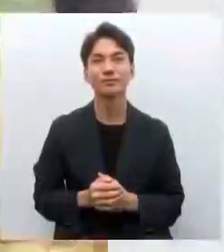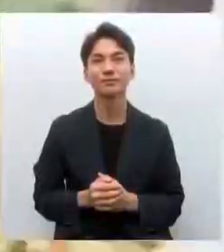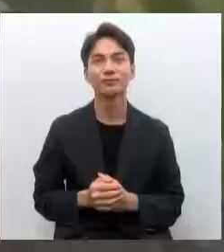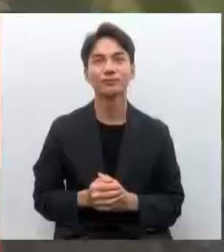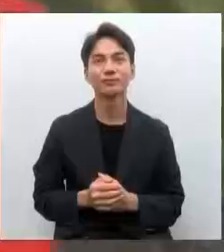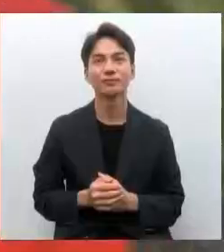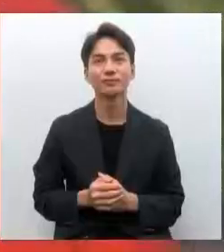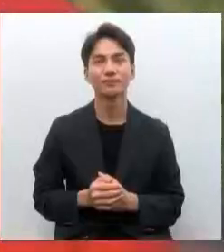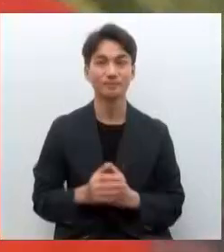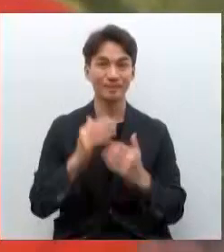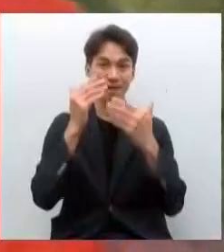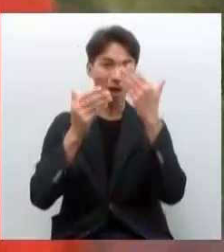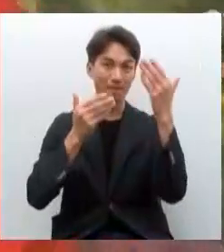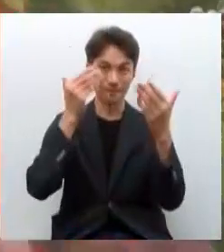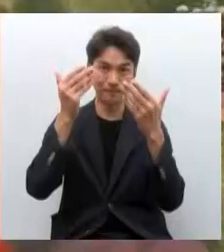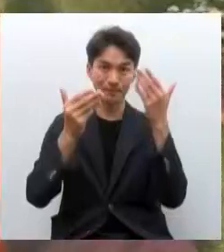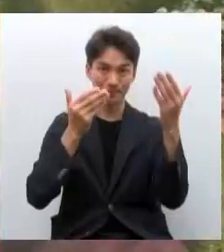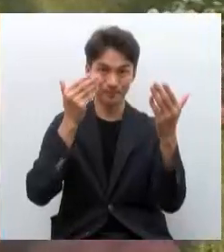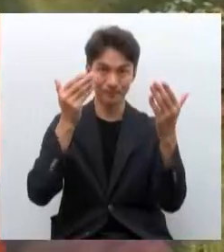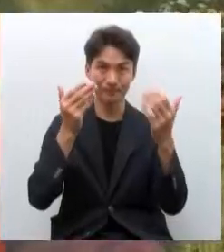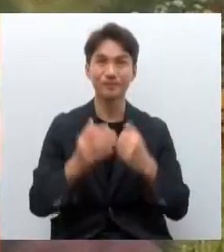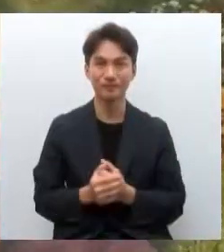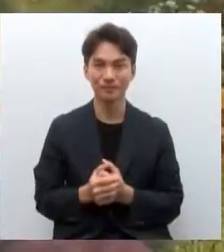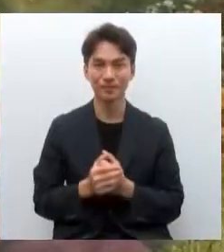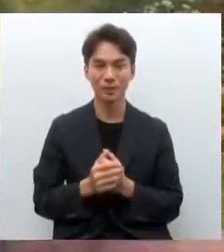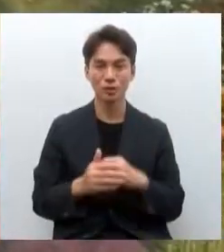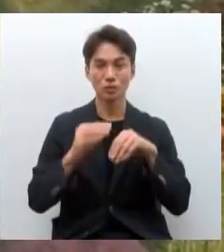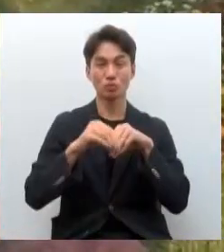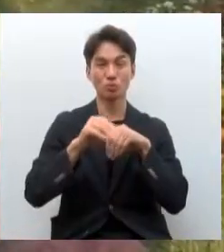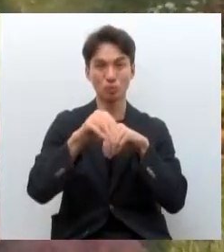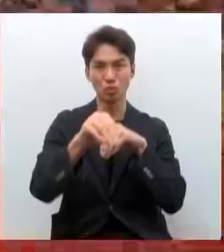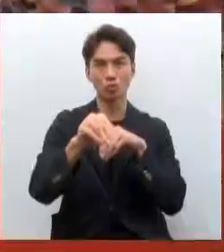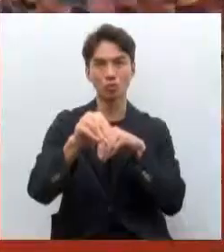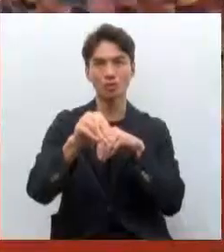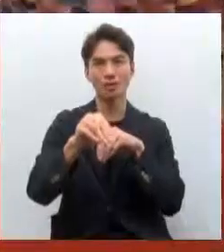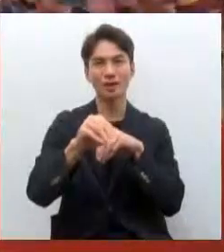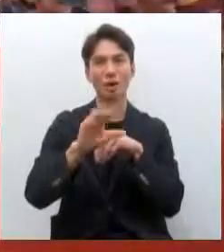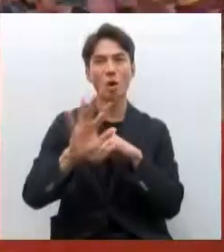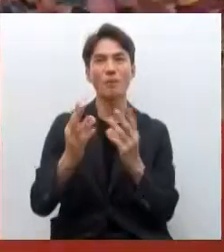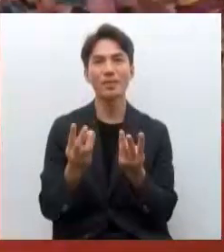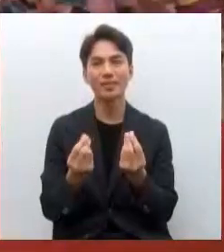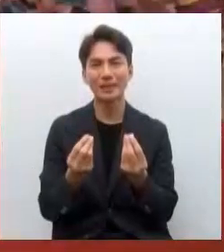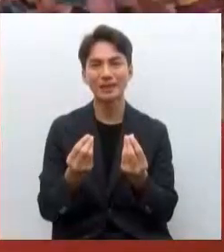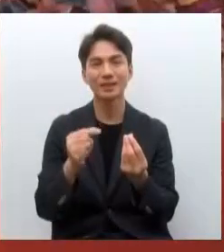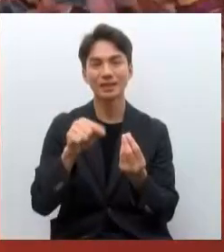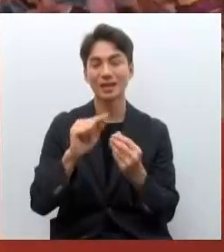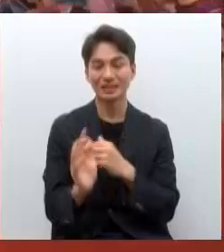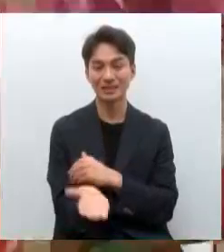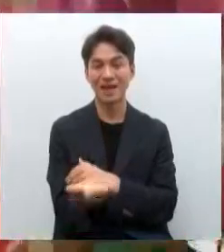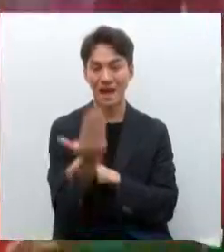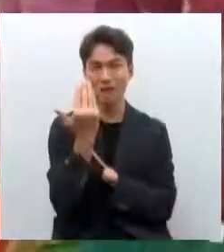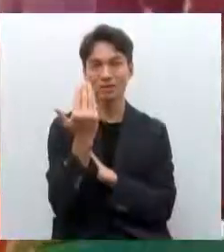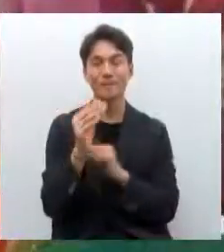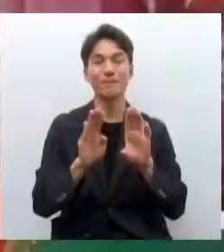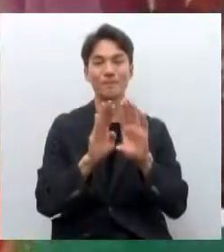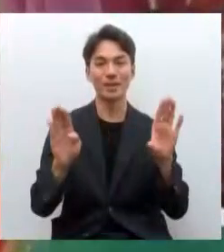สำหรับกิจกรรมวัวพลังข้าแผ่นดินเนี่ยมันรวมกันหลากหลายตอนเช้าก็จะเป็นพิธีเปิดพระเดชพระคุณหลว